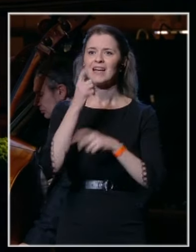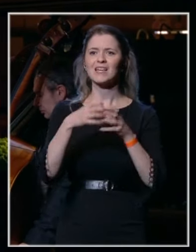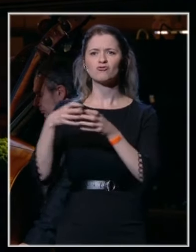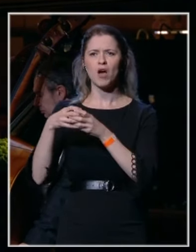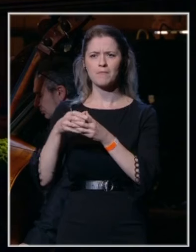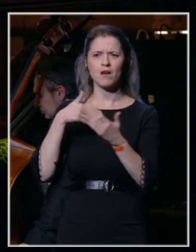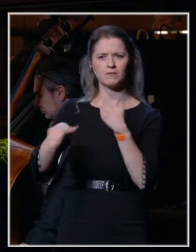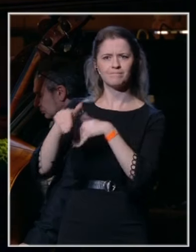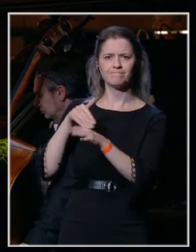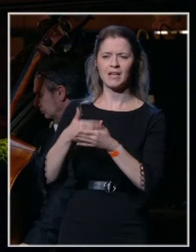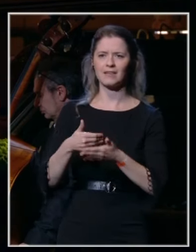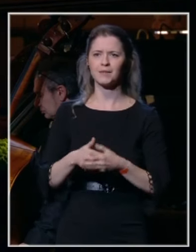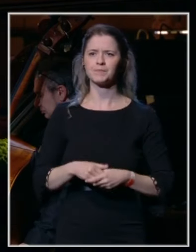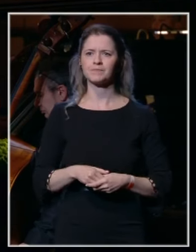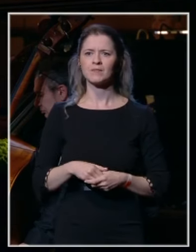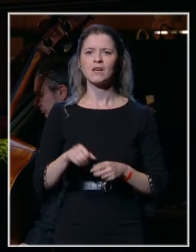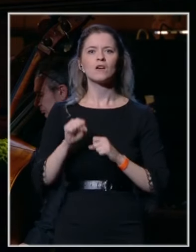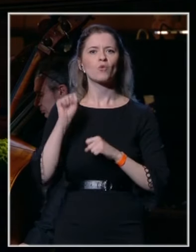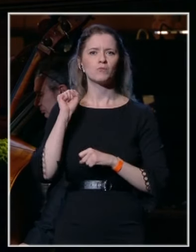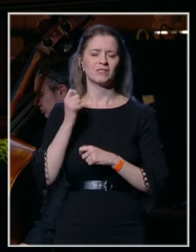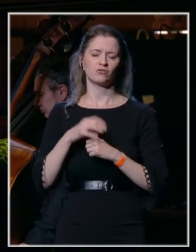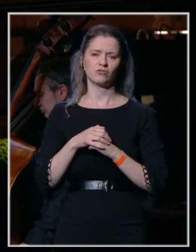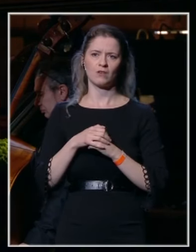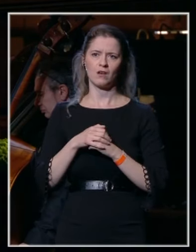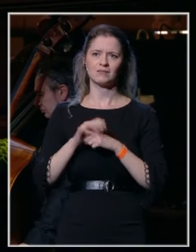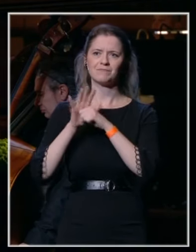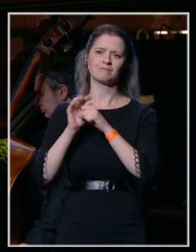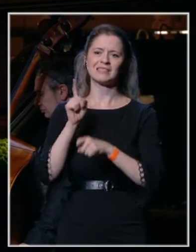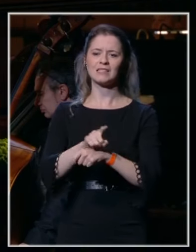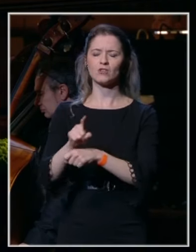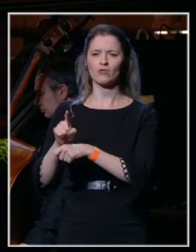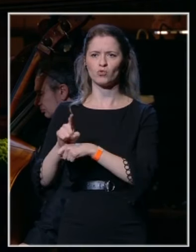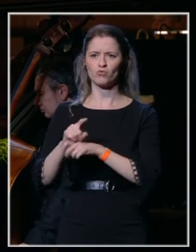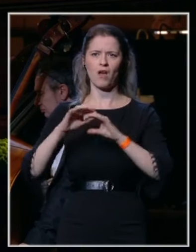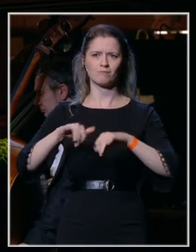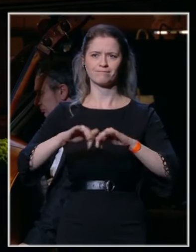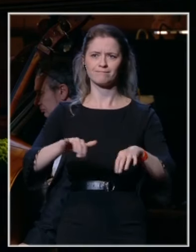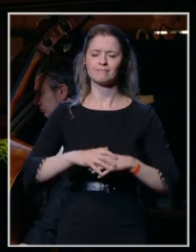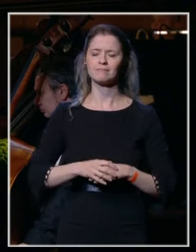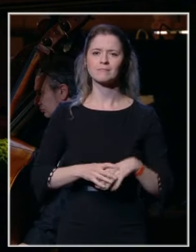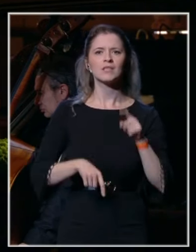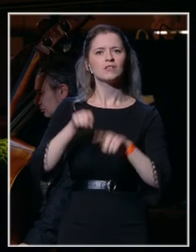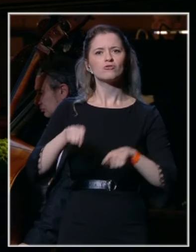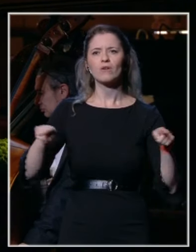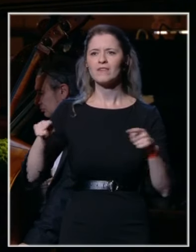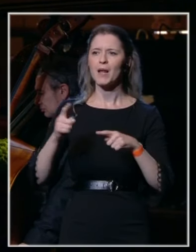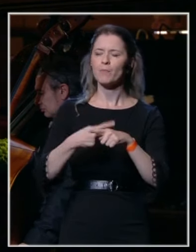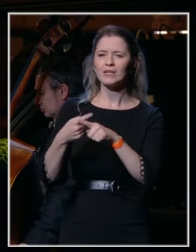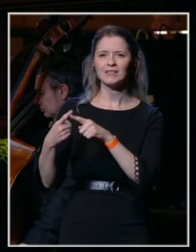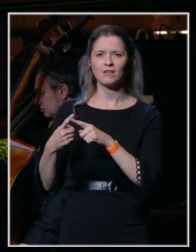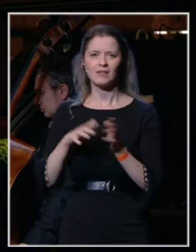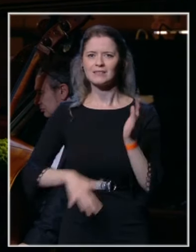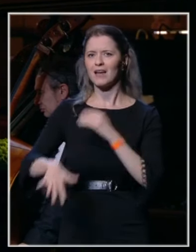kivonását, a kommunista diktatúra lebontását. Sokféle politikai és társadalmi